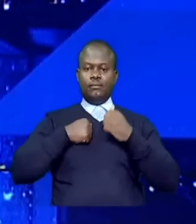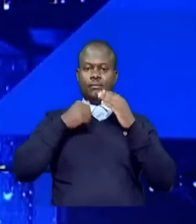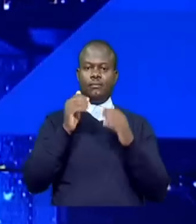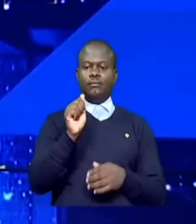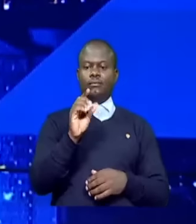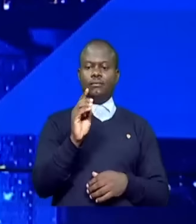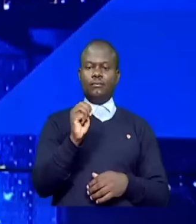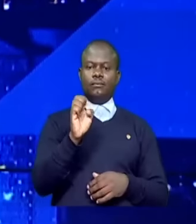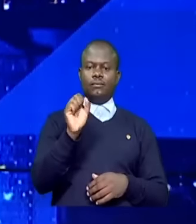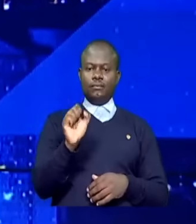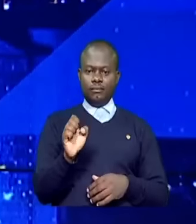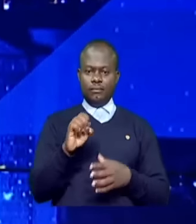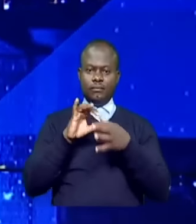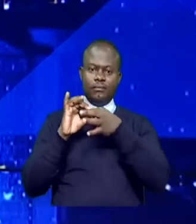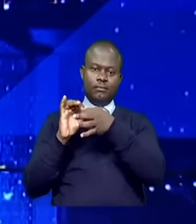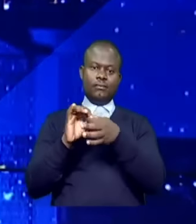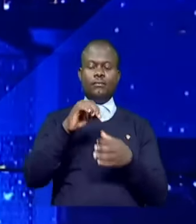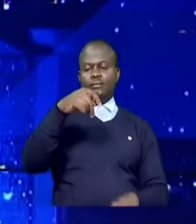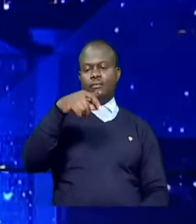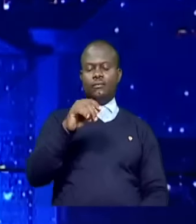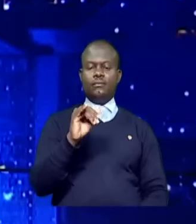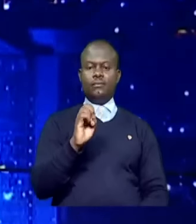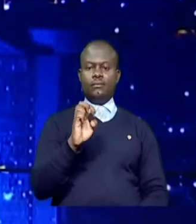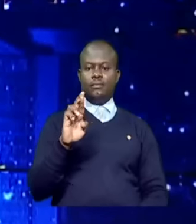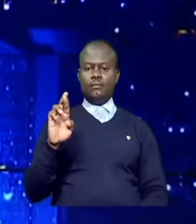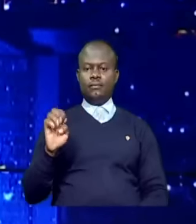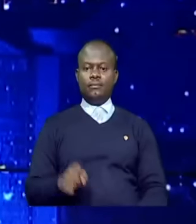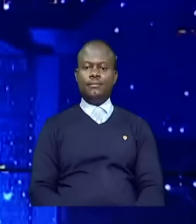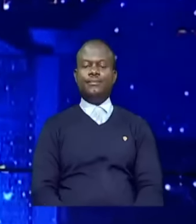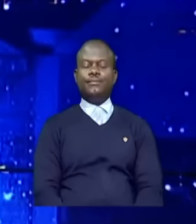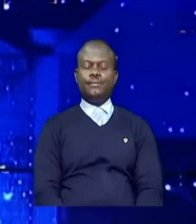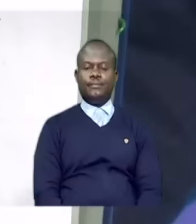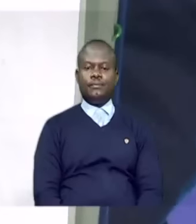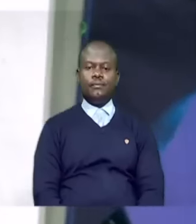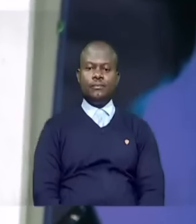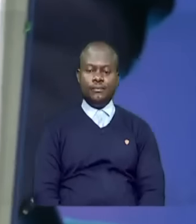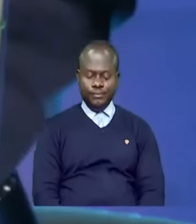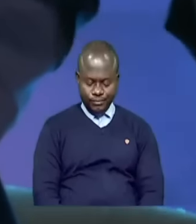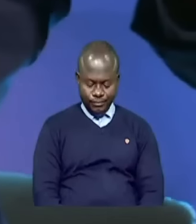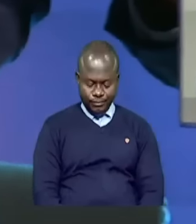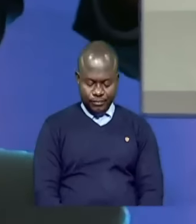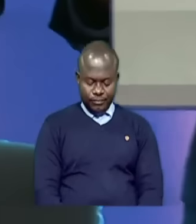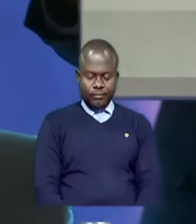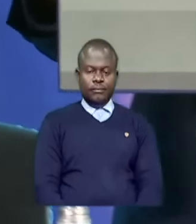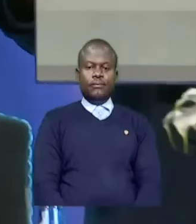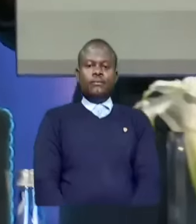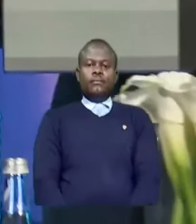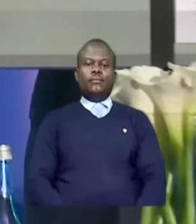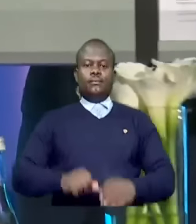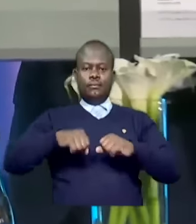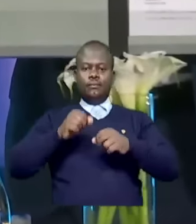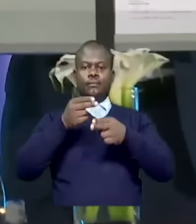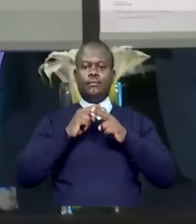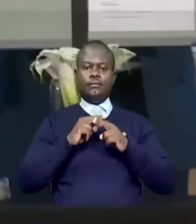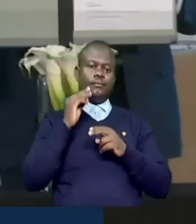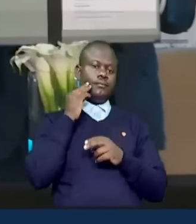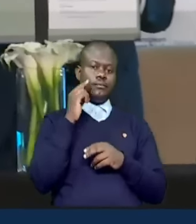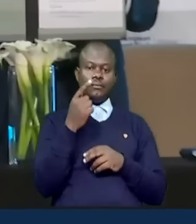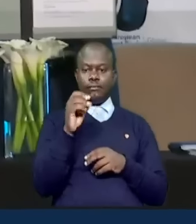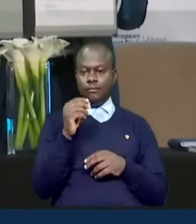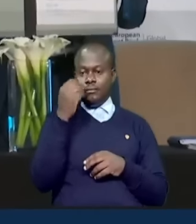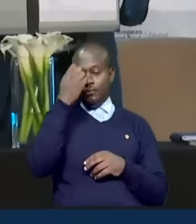Adams Kwizera yafatanyije na Pierre Celestin Gatarayiha Na amasezerano y'inguzanyo ya miliyoni ijana z'amayero ahanini azibanda ku